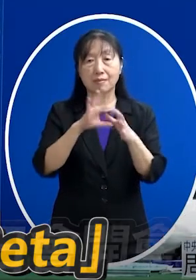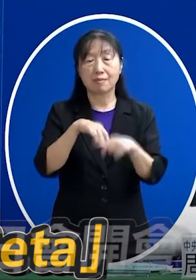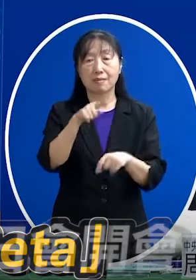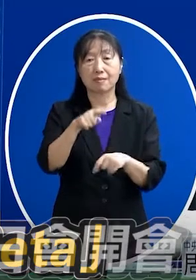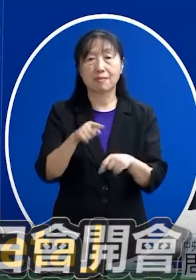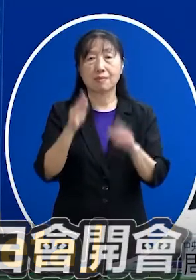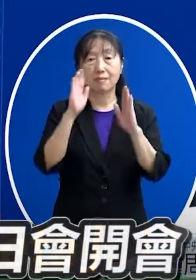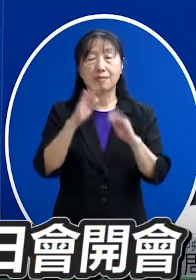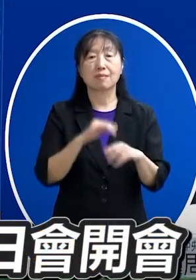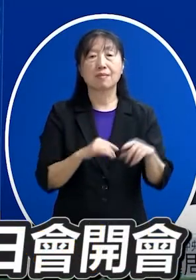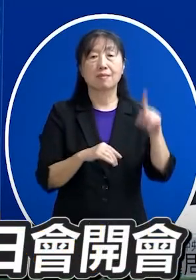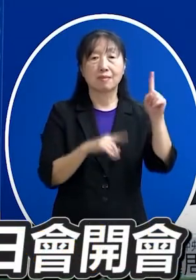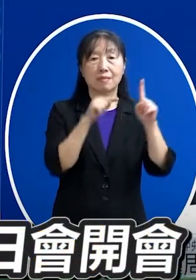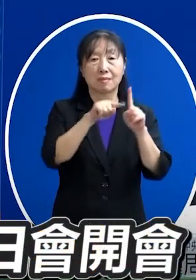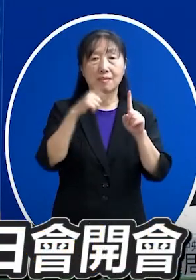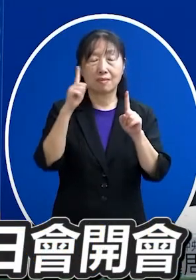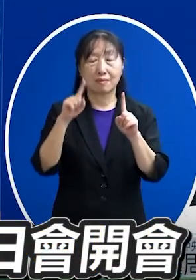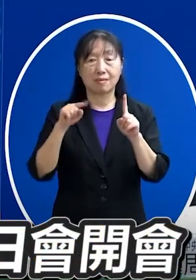称是